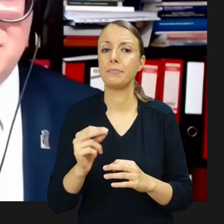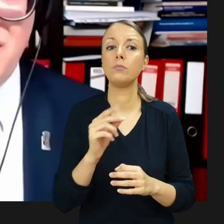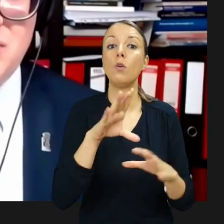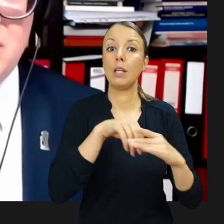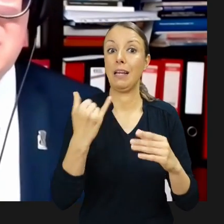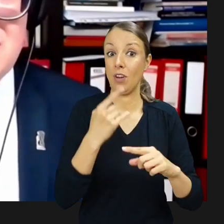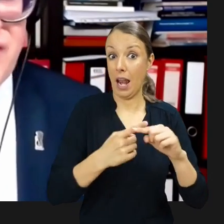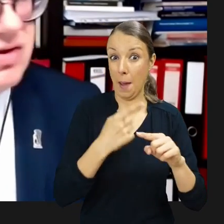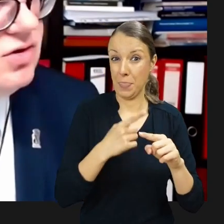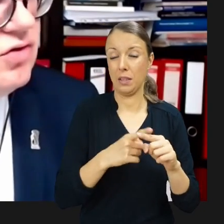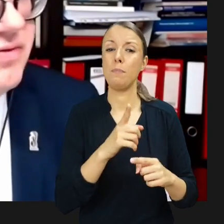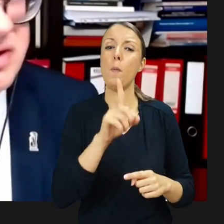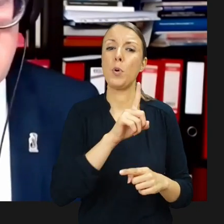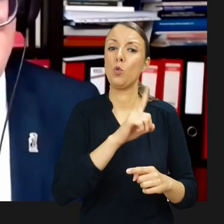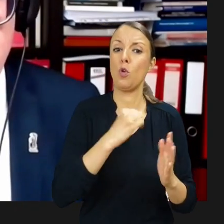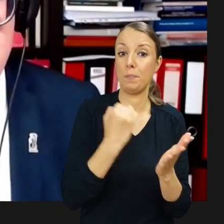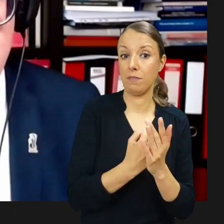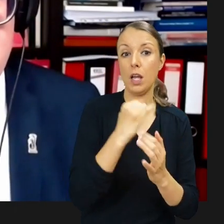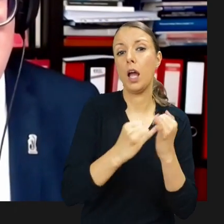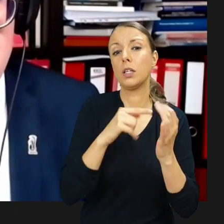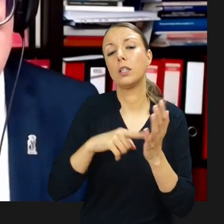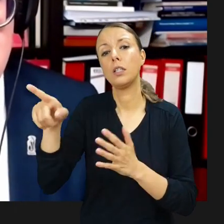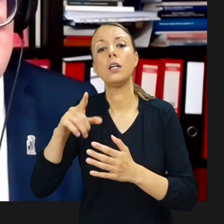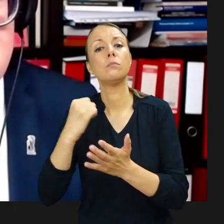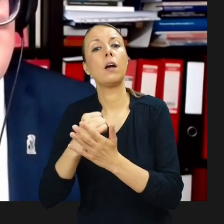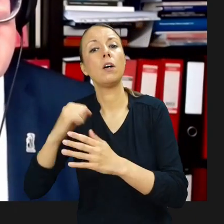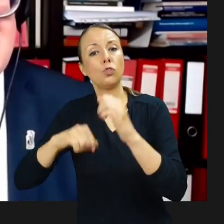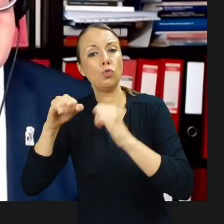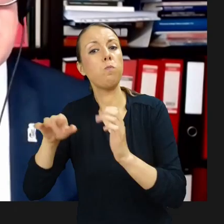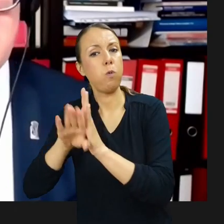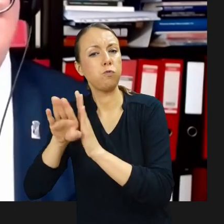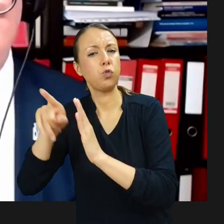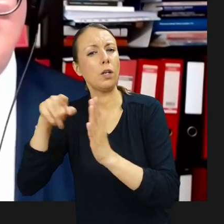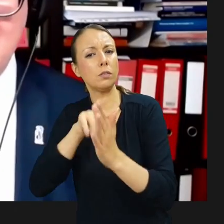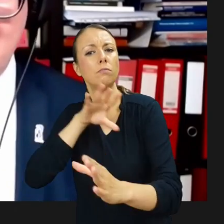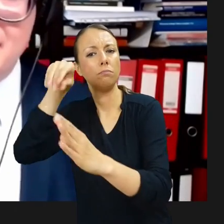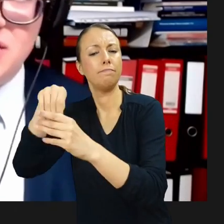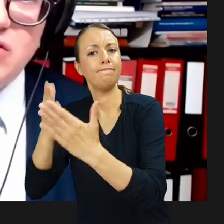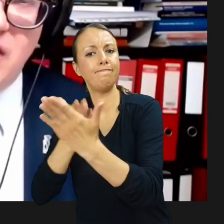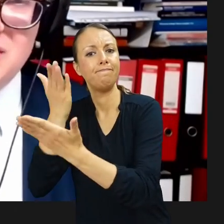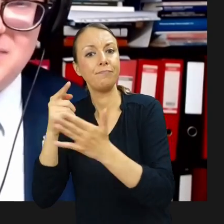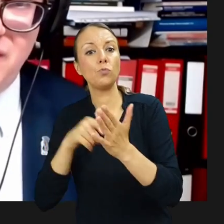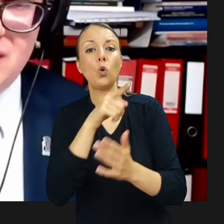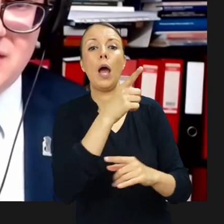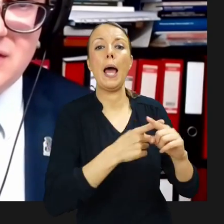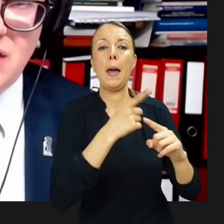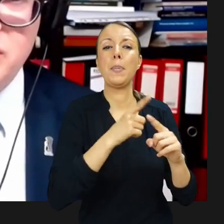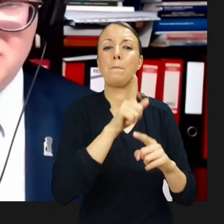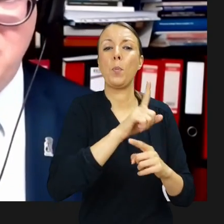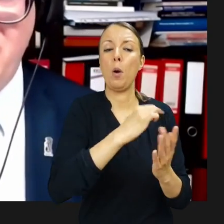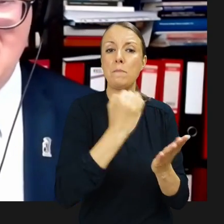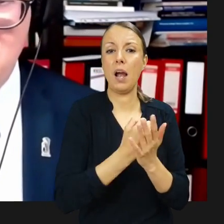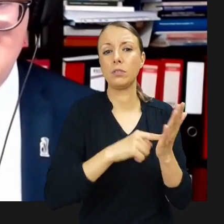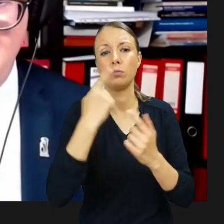jeżeli już te sprawy miałyby trafiać do sądów powszechnych, to wydaje mi się, że ten czynnik publiczno-prawny przesuwałby te sprawy